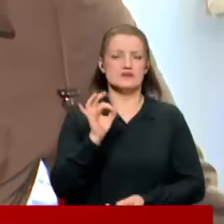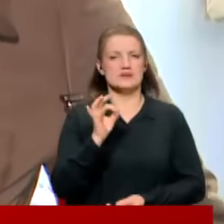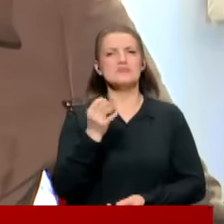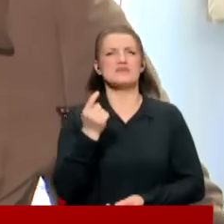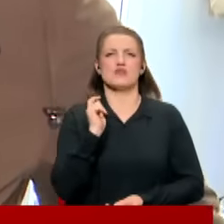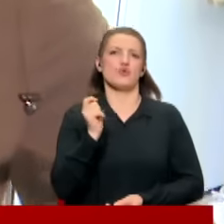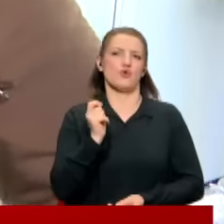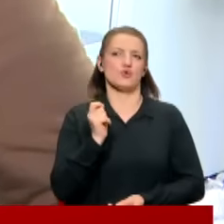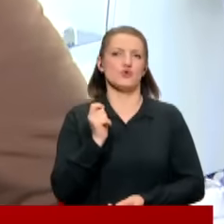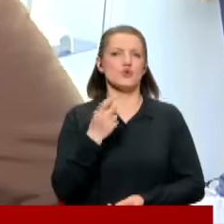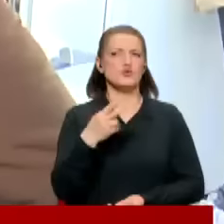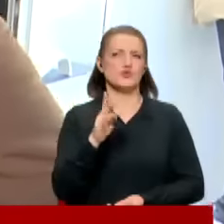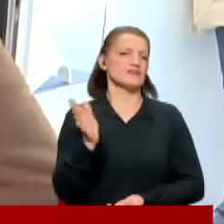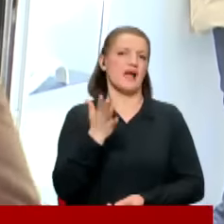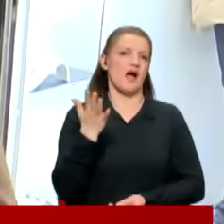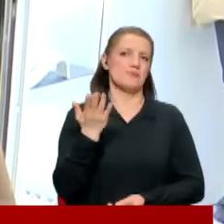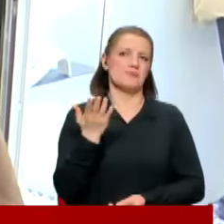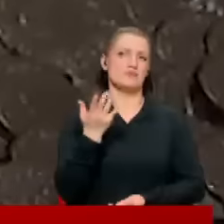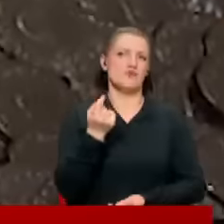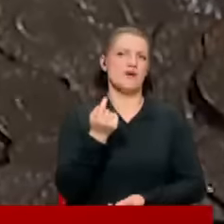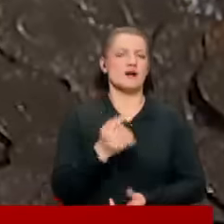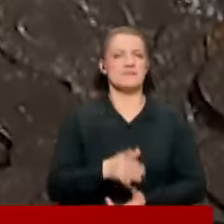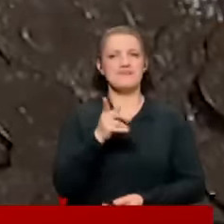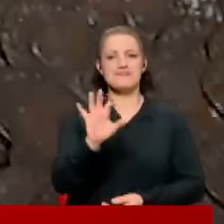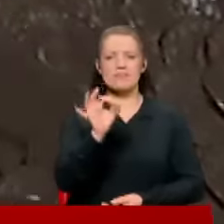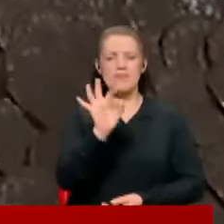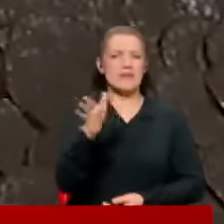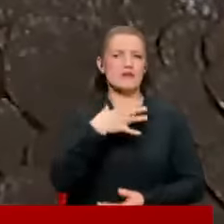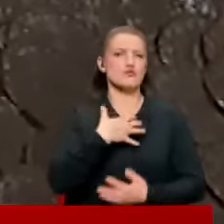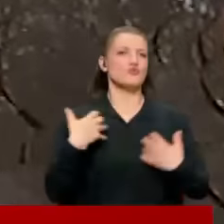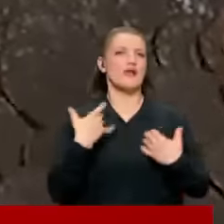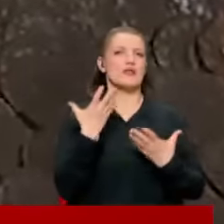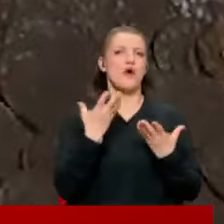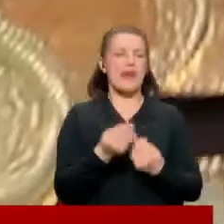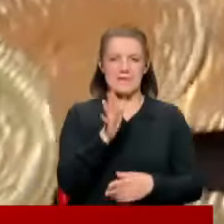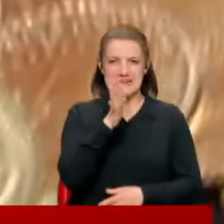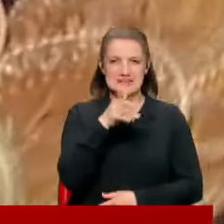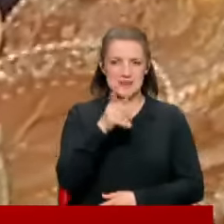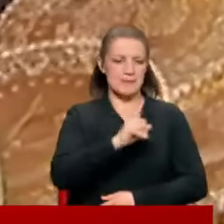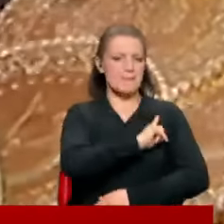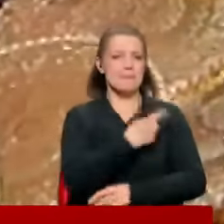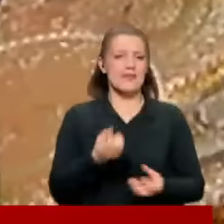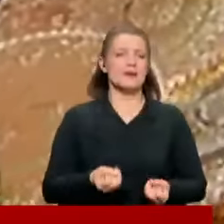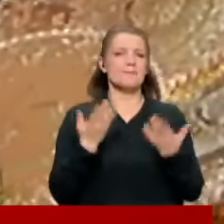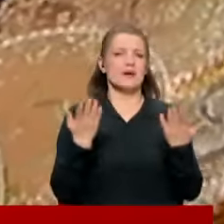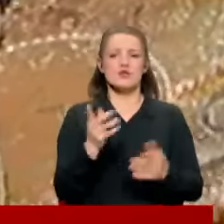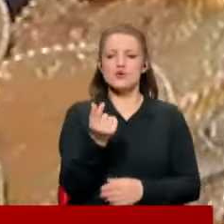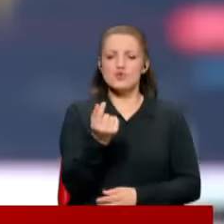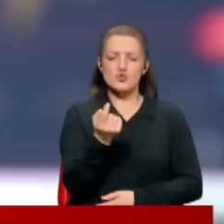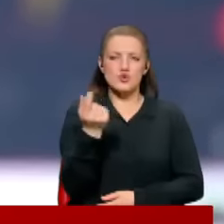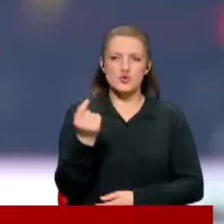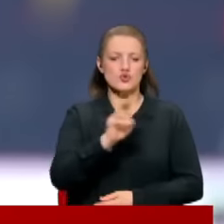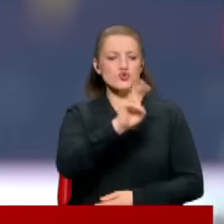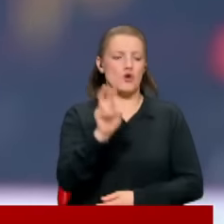Altın biraz zor. Euro daha ufak. Altın en güvenli liman olarak bilinse de gücü yetmeyenler küçük